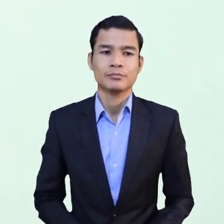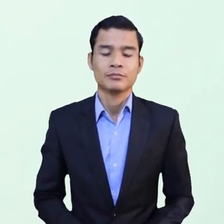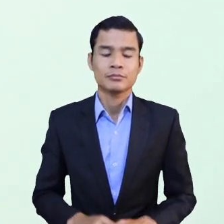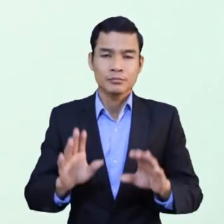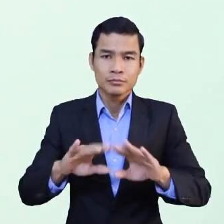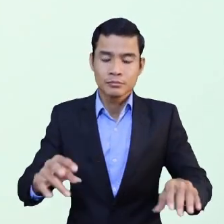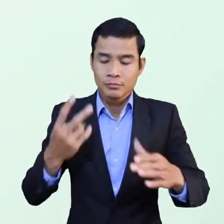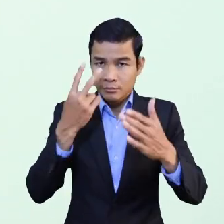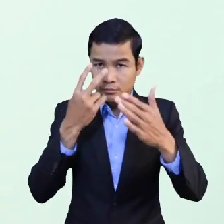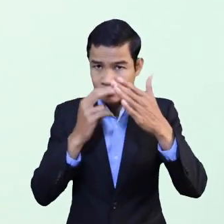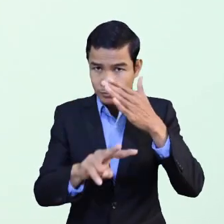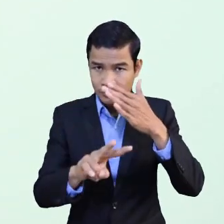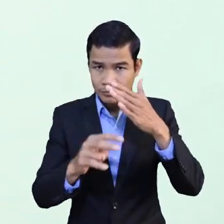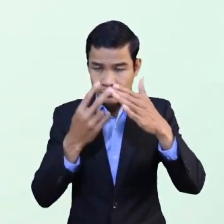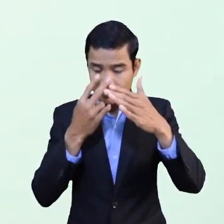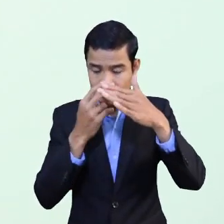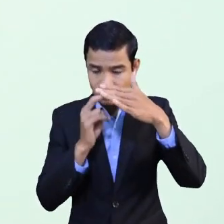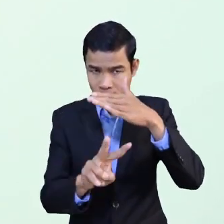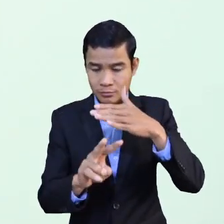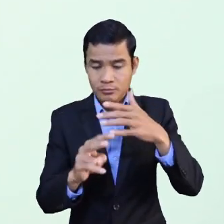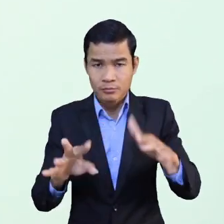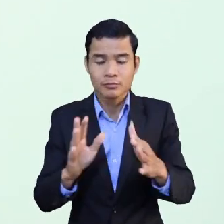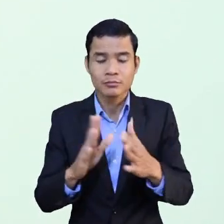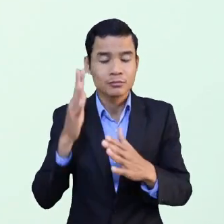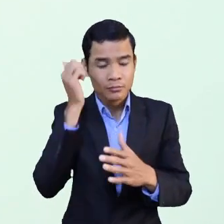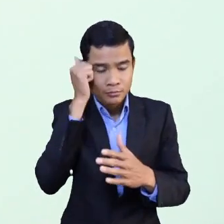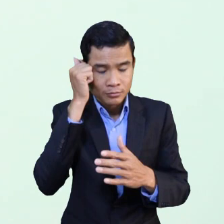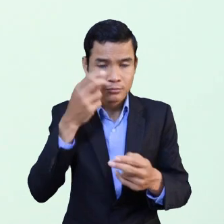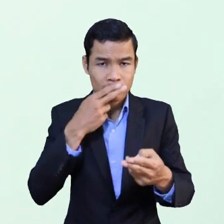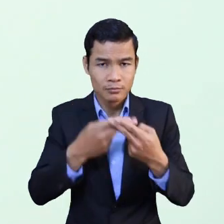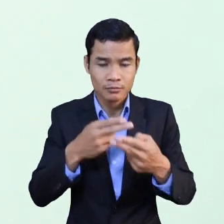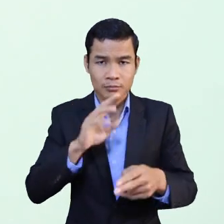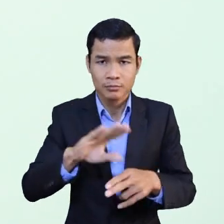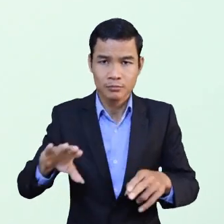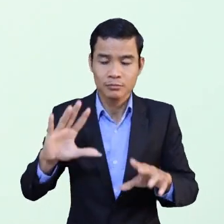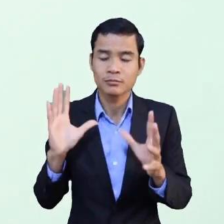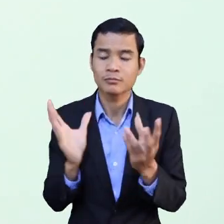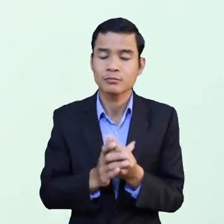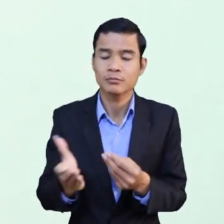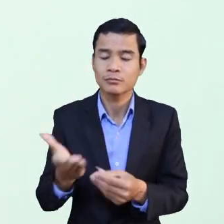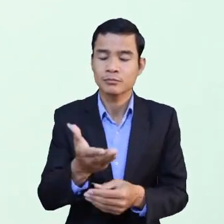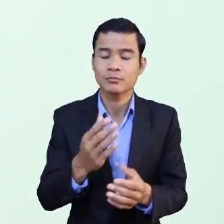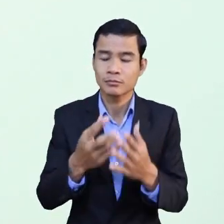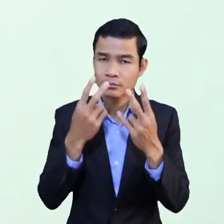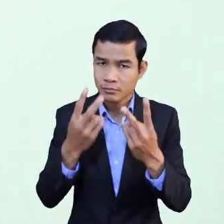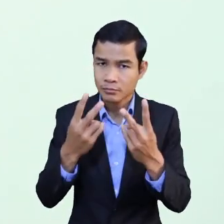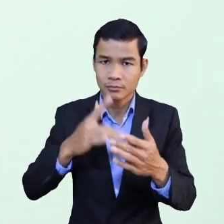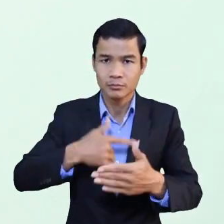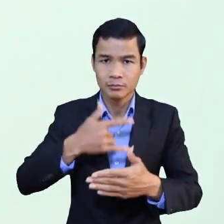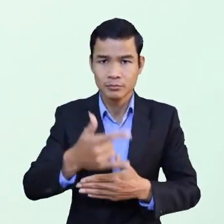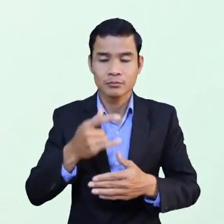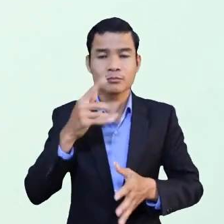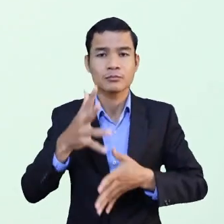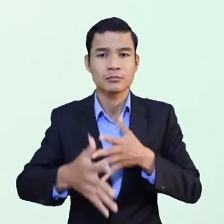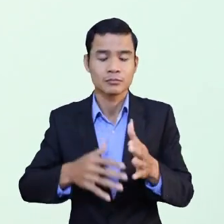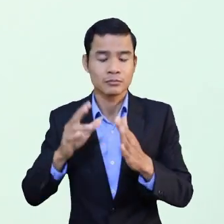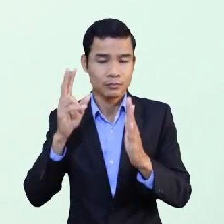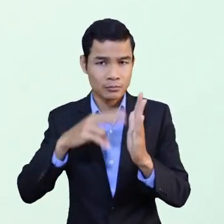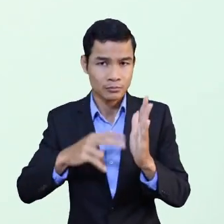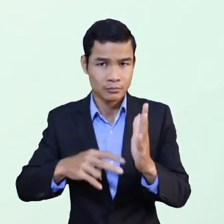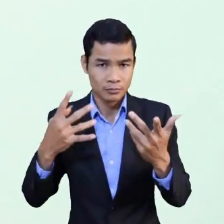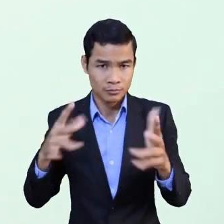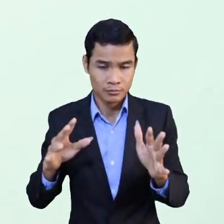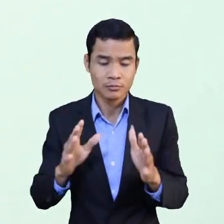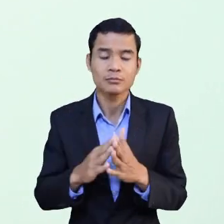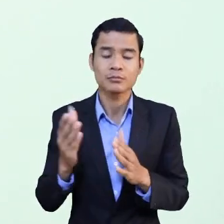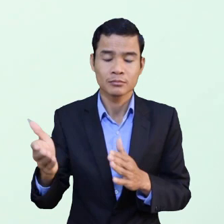ចាកូនទស្សន៍ទាយហើយកូនចាំចម្លើយដែលកូនបានទស្សន៍ទាយផងណាចាដើម្បីយើងផ្ទៀងផ្ទាត់ក្រោយពេលយើងបានអានអត្ថបទច